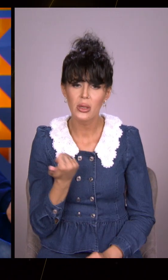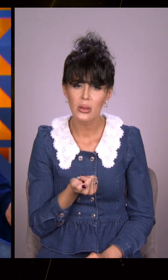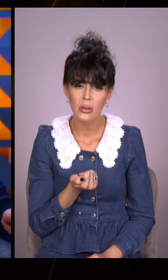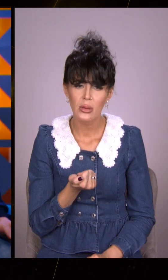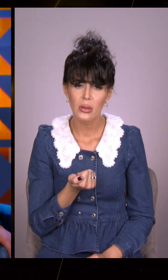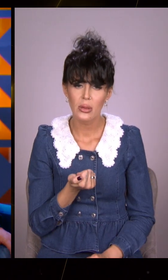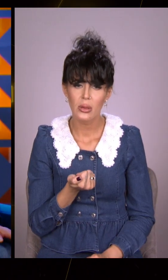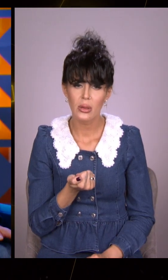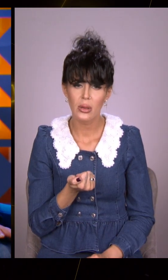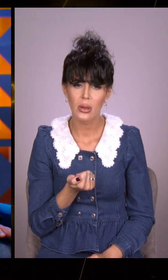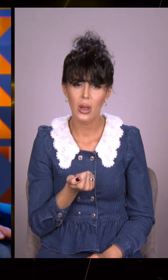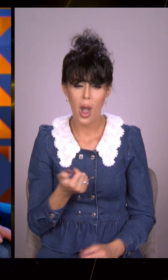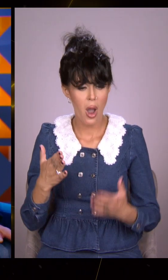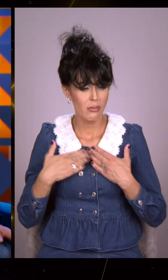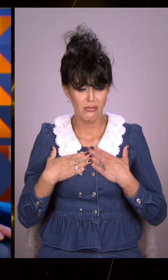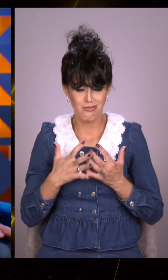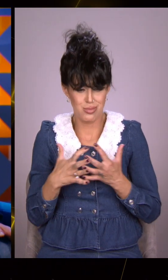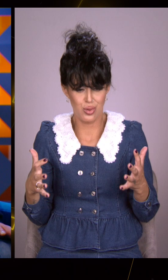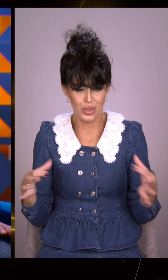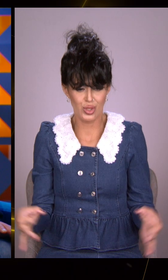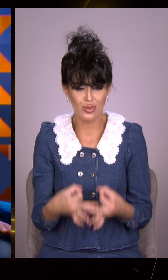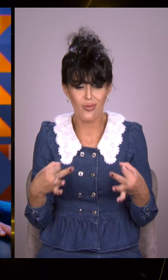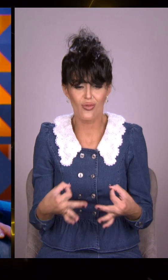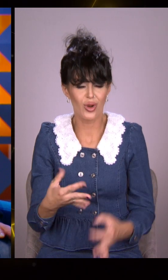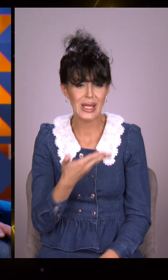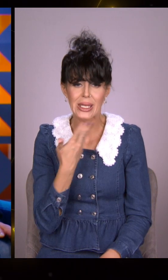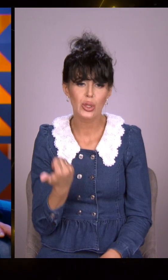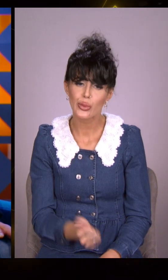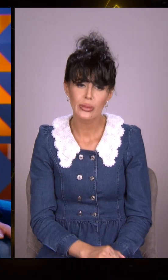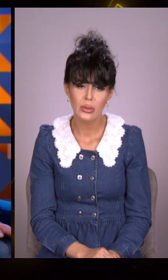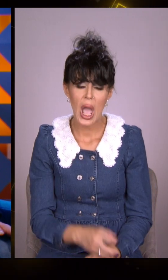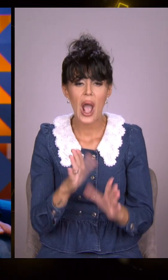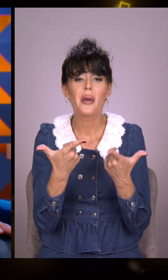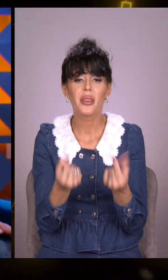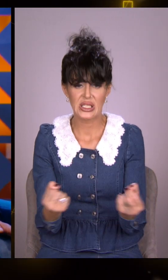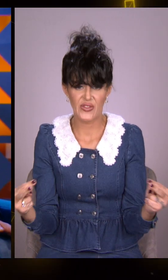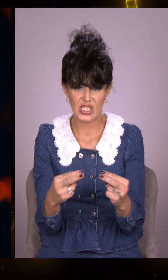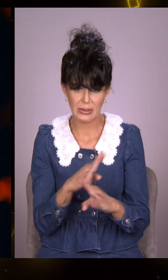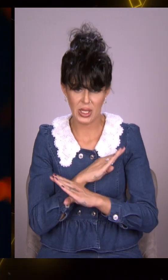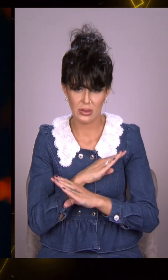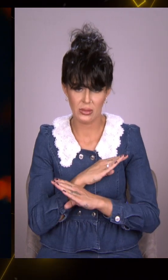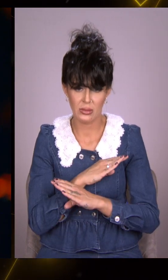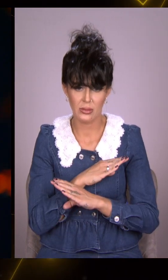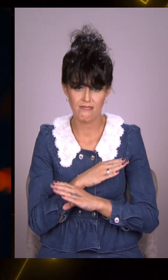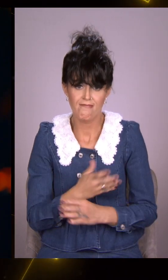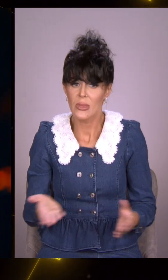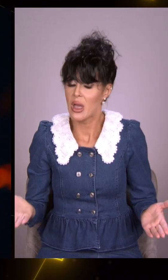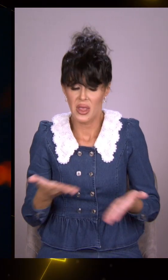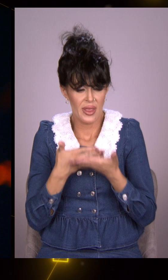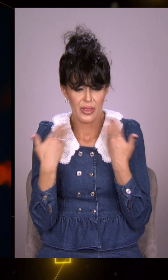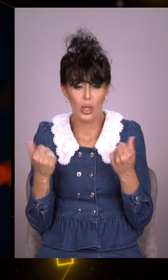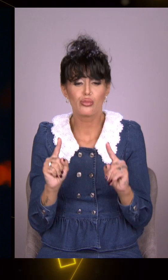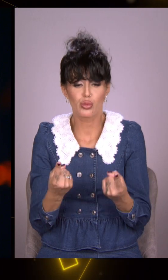А більше нічого немає. А в свідоцтво про смерть? Немає, бо досі